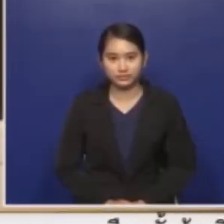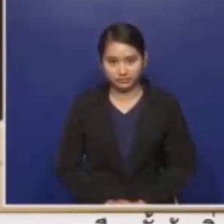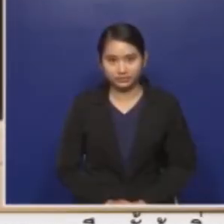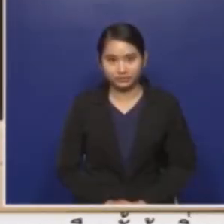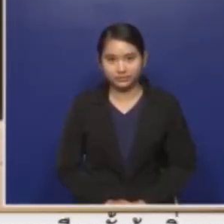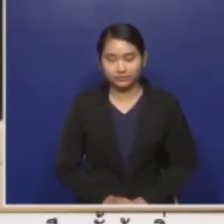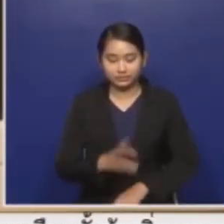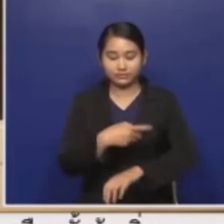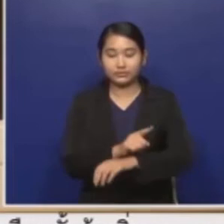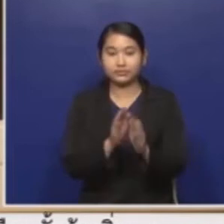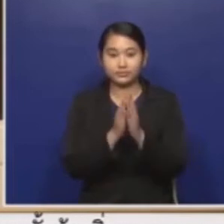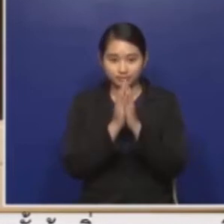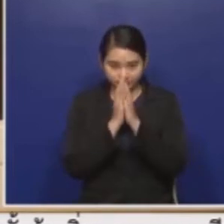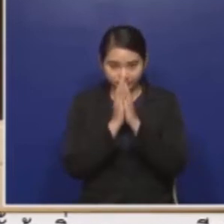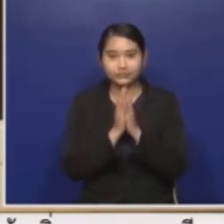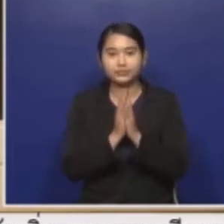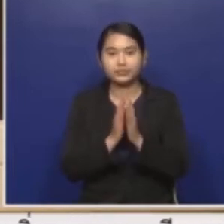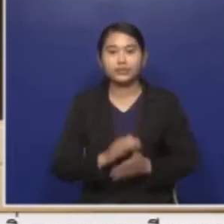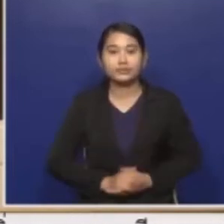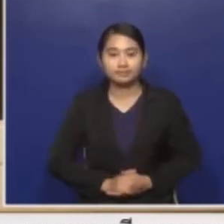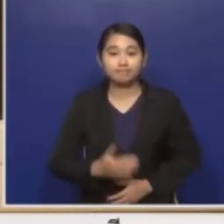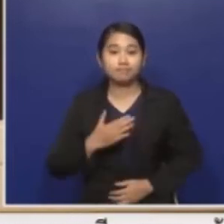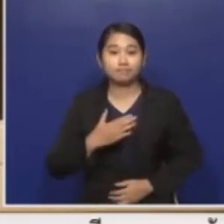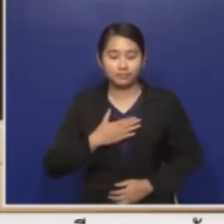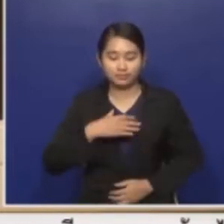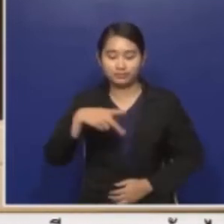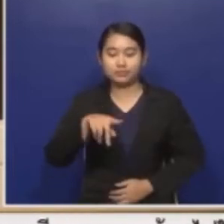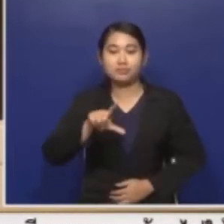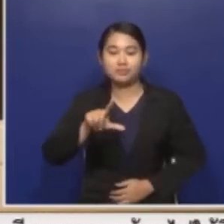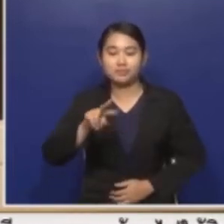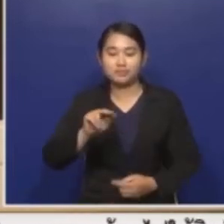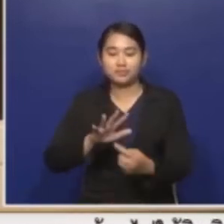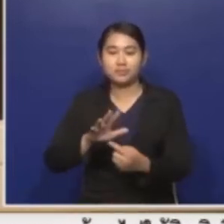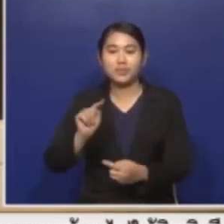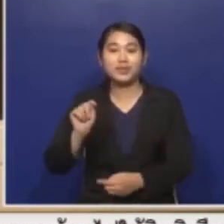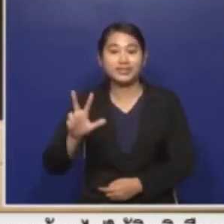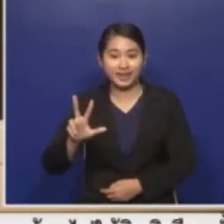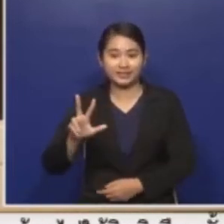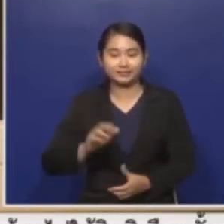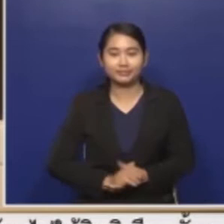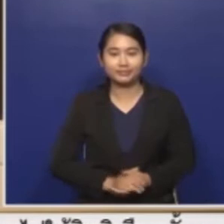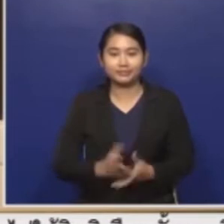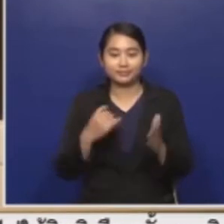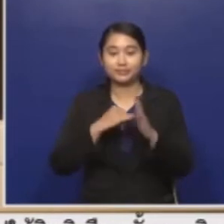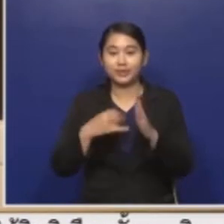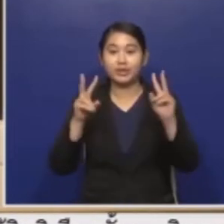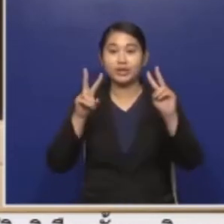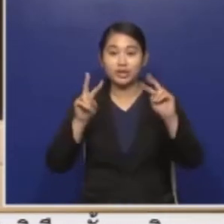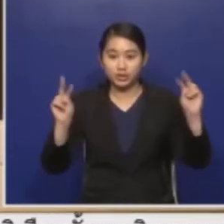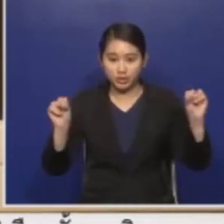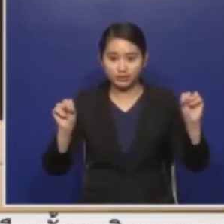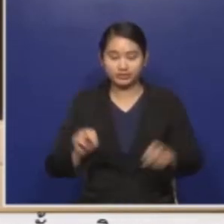กับเรียนท่านประธานสภาผู้แทนราษฎรที่เคารพกับผมพลนัทศรีอินสุดผู้แทนราษฎรของพี่น้องประชาชนจังหวัดนนทบุรีพรรคเพื่อไท